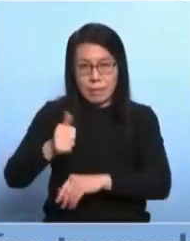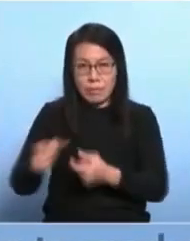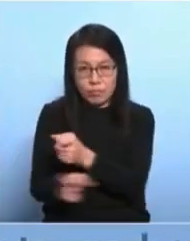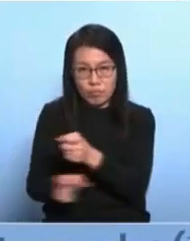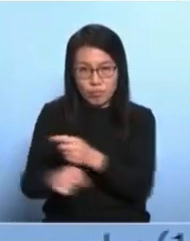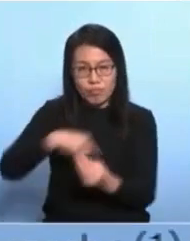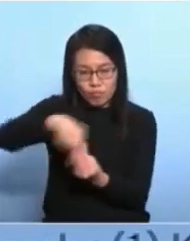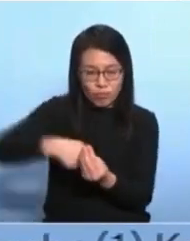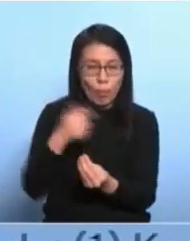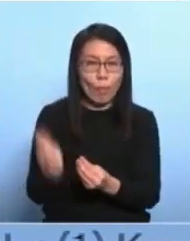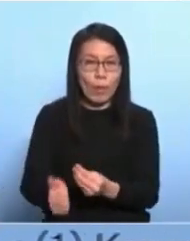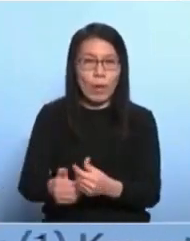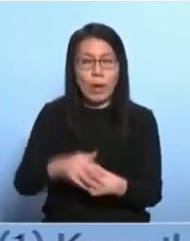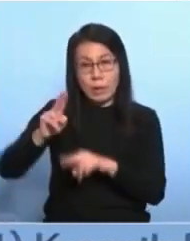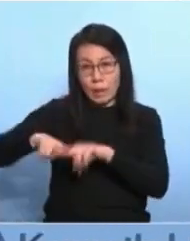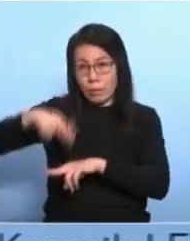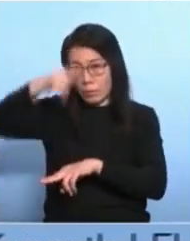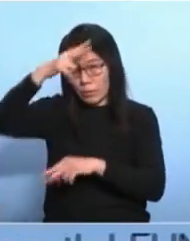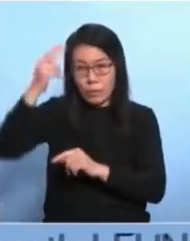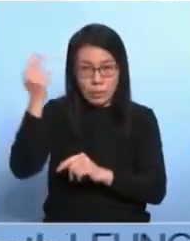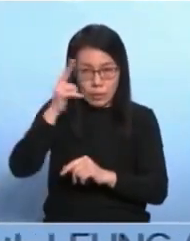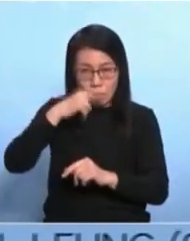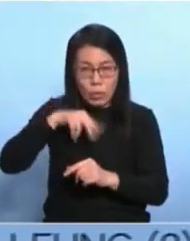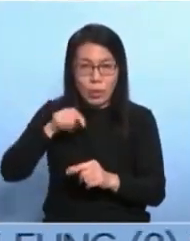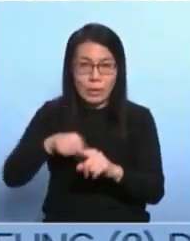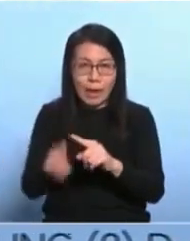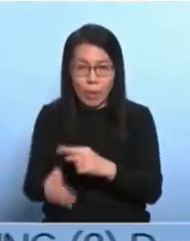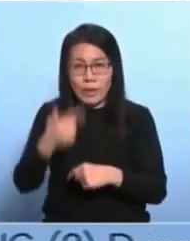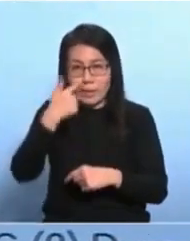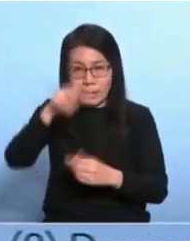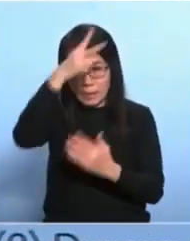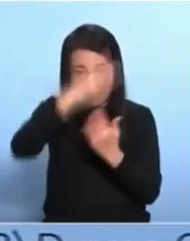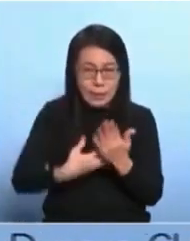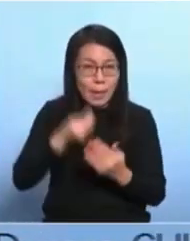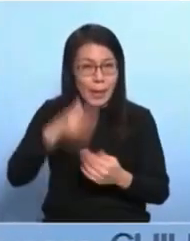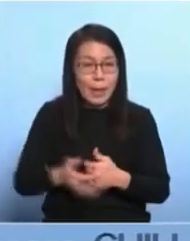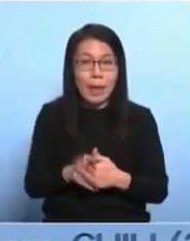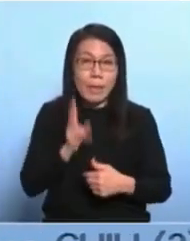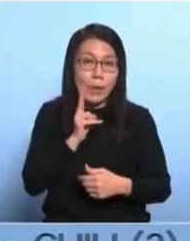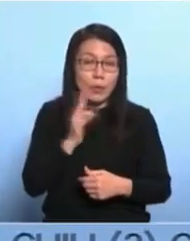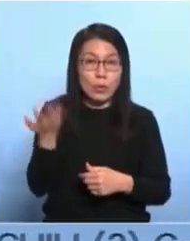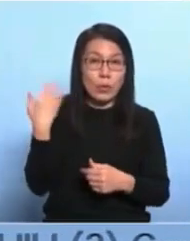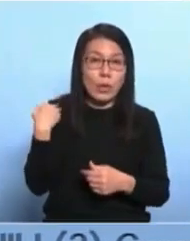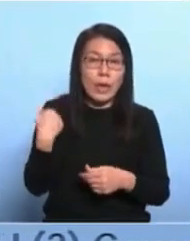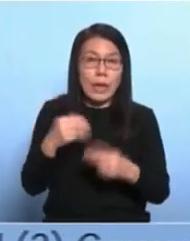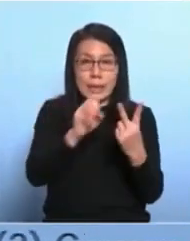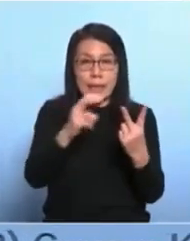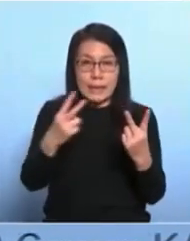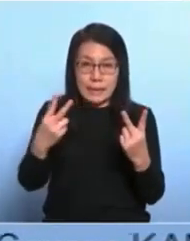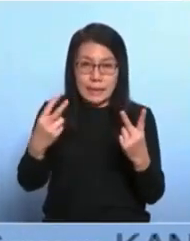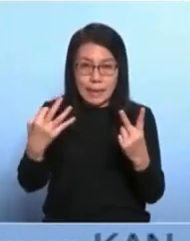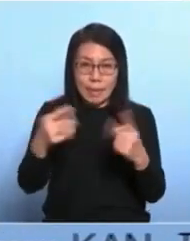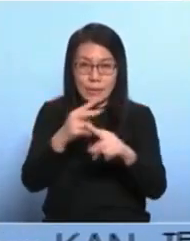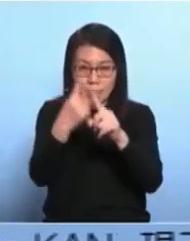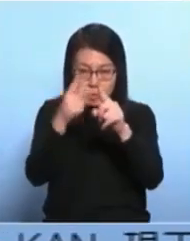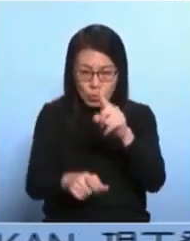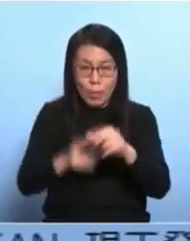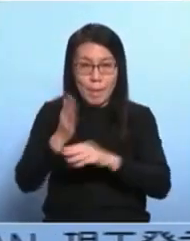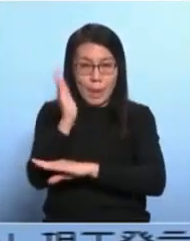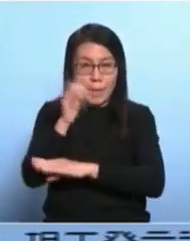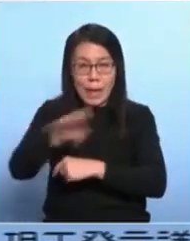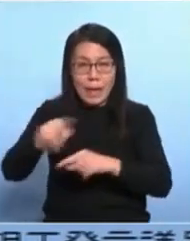環境。中央政府不時為大灣區推出新的政策，例如在上個月，即是23年的12月，就發布了《